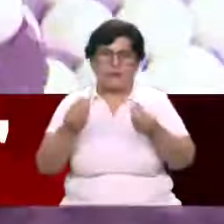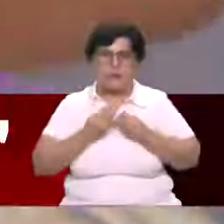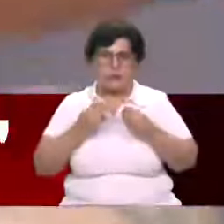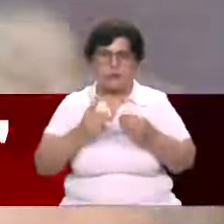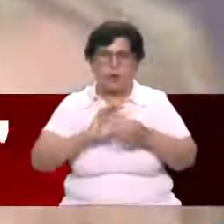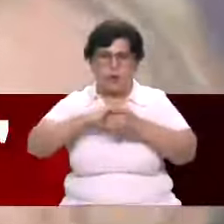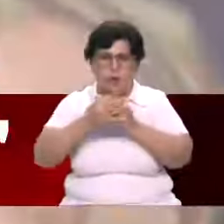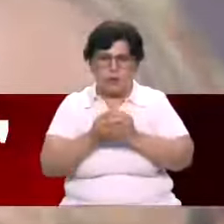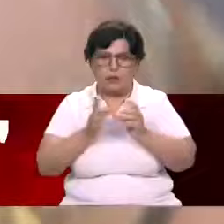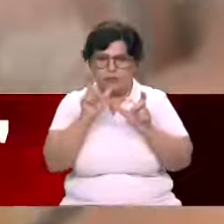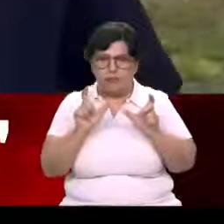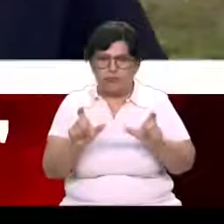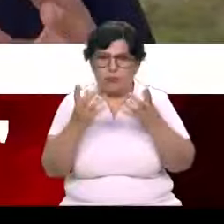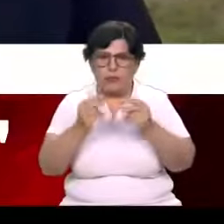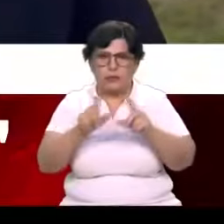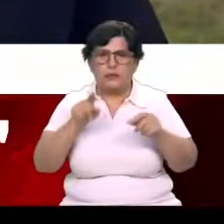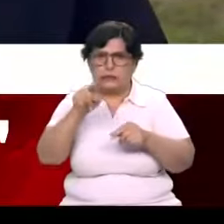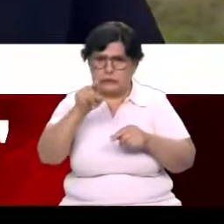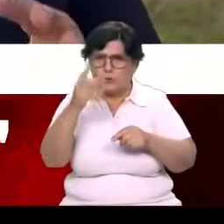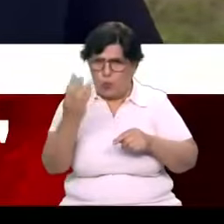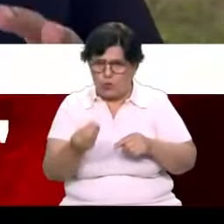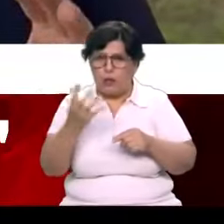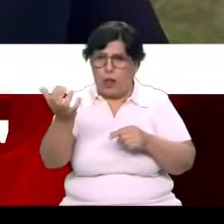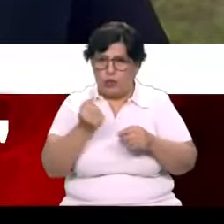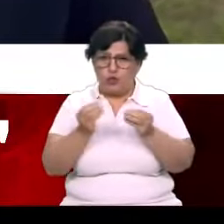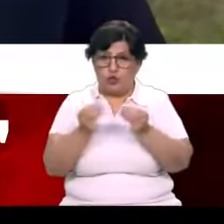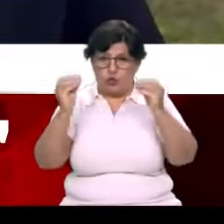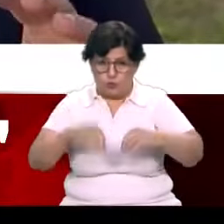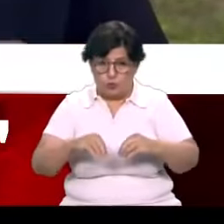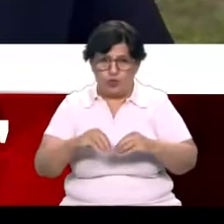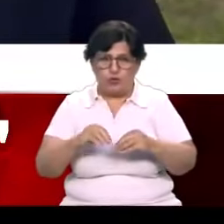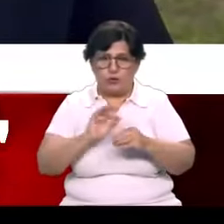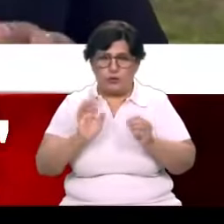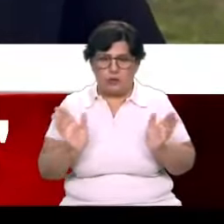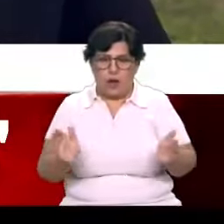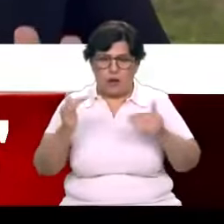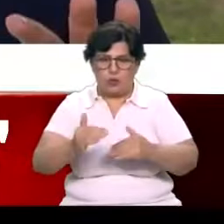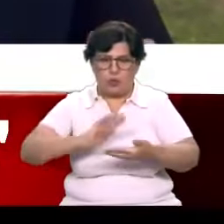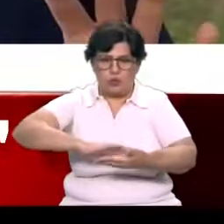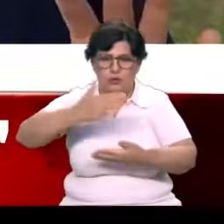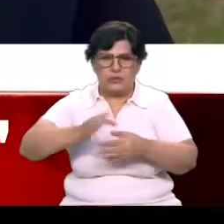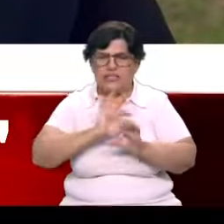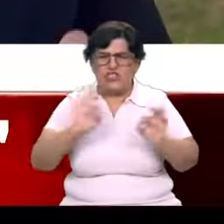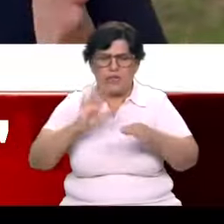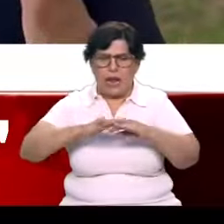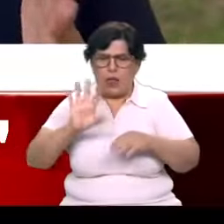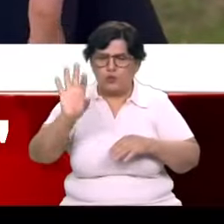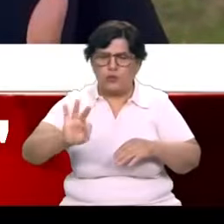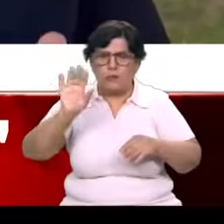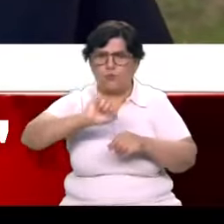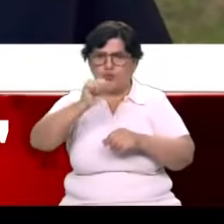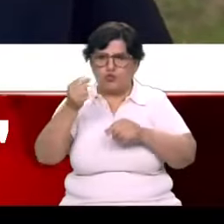la muhafaza edilmeli Siz siz olun aldığınız yumurtayı karton kutuda hiç elinizi sürmeden